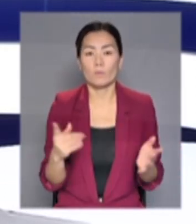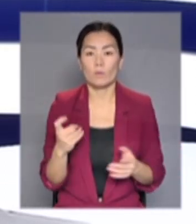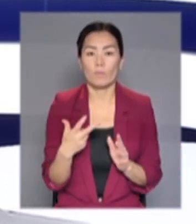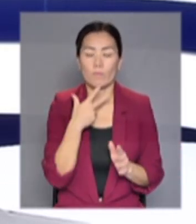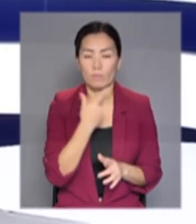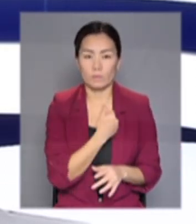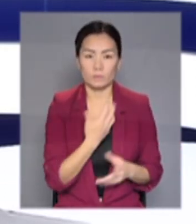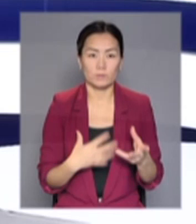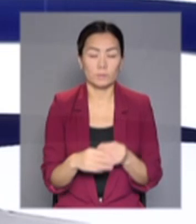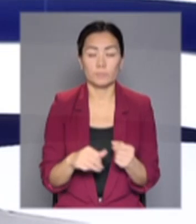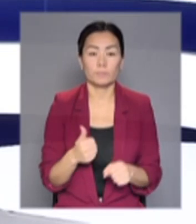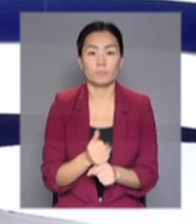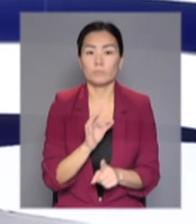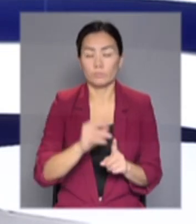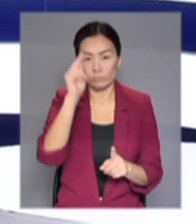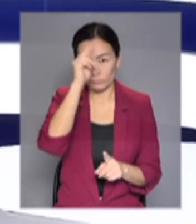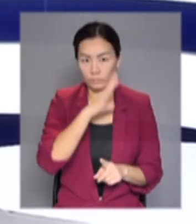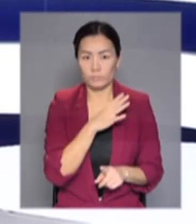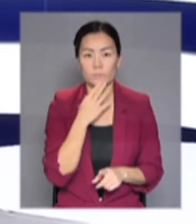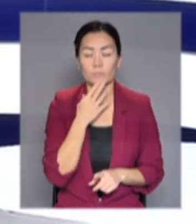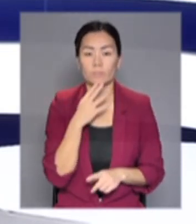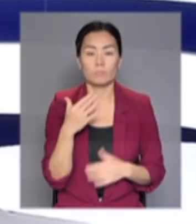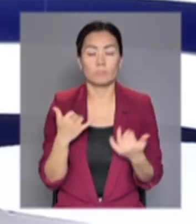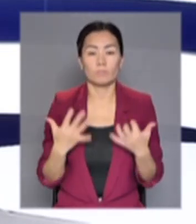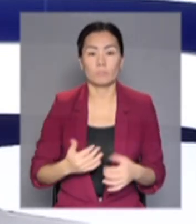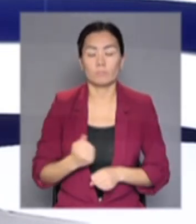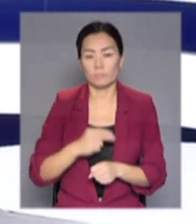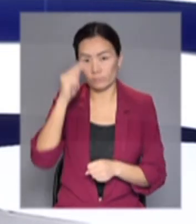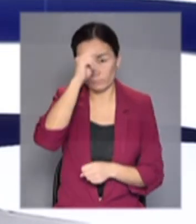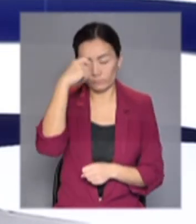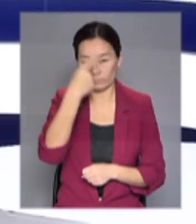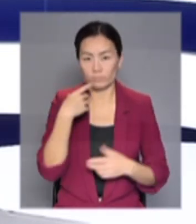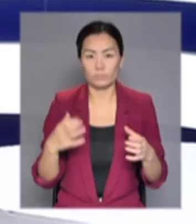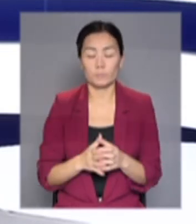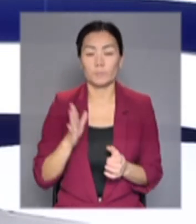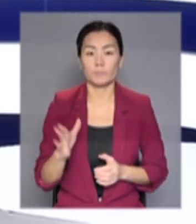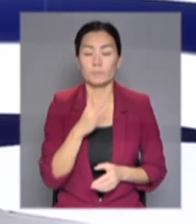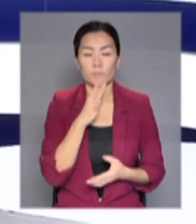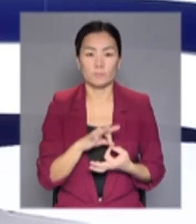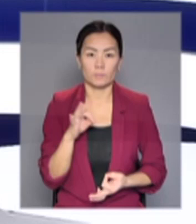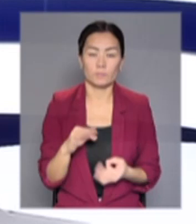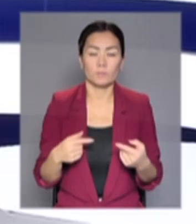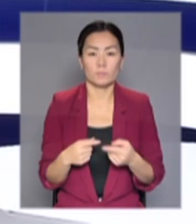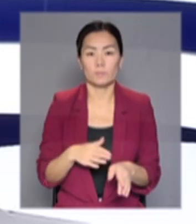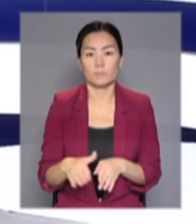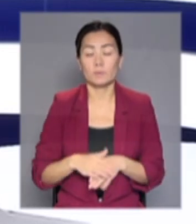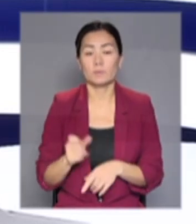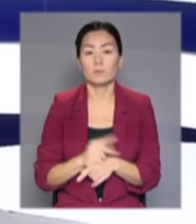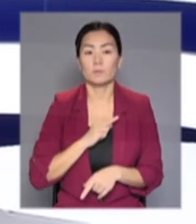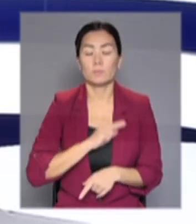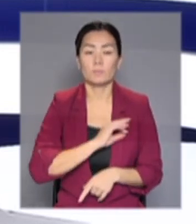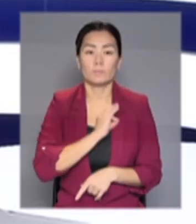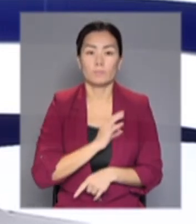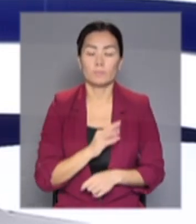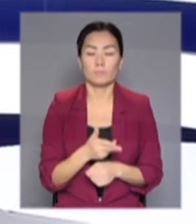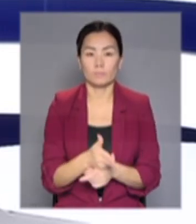100 военнослужащих. Основной целью учения является повышение практических навыков личного состава, своевременное и точное выполнение задач с